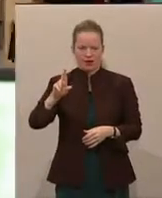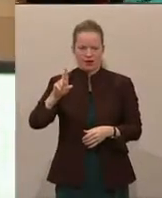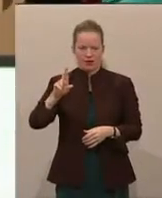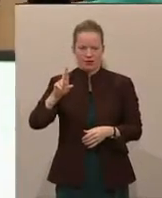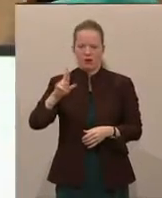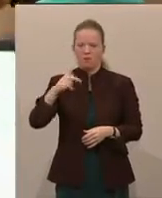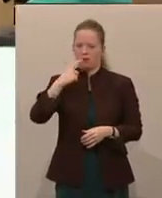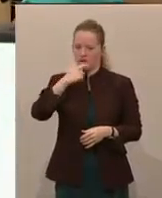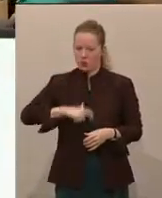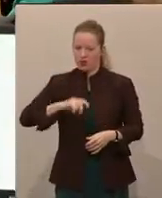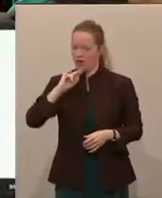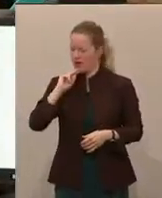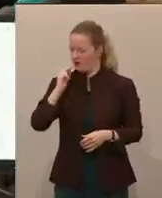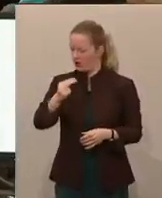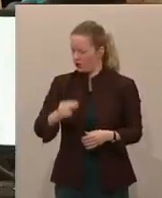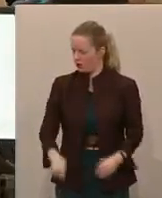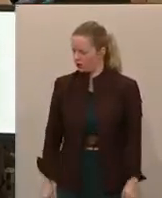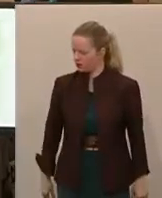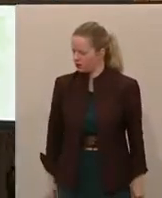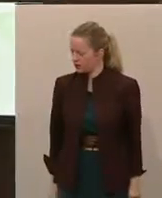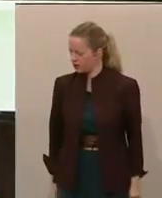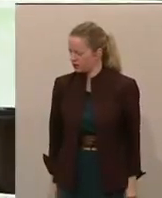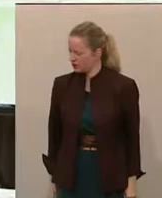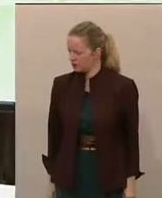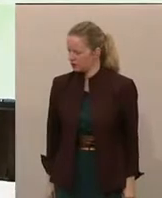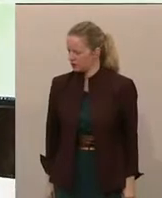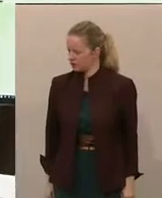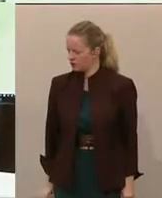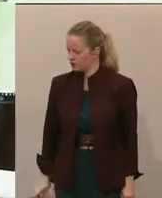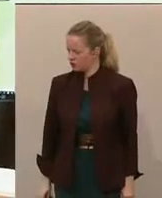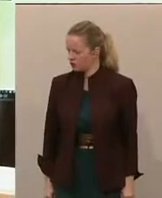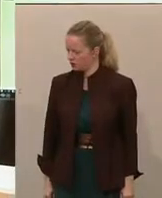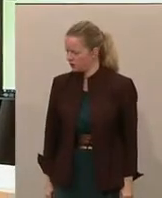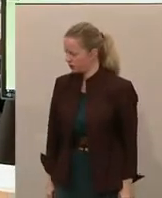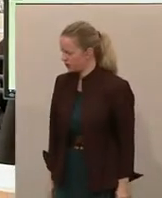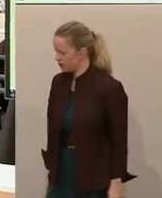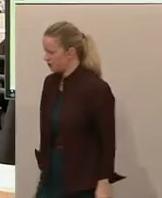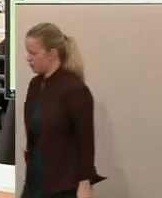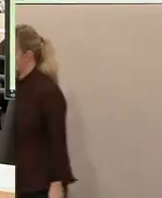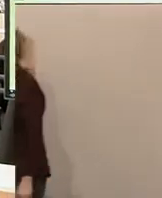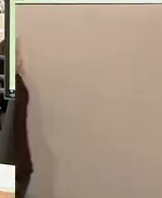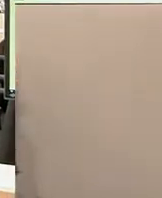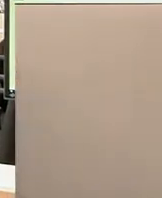August Wöginger nun mit dem seltenen Instrument einer Erwiderung auf eine tatsächliche Berichtigung.